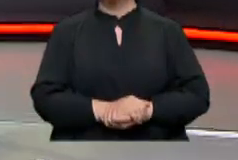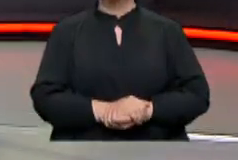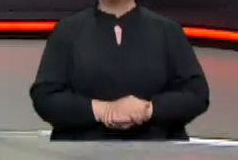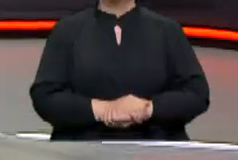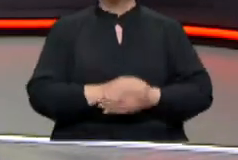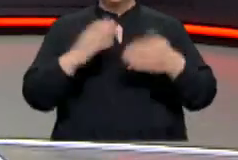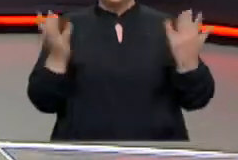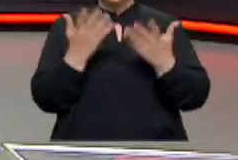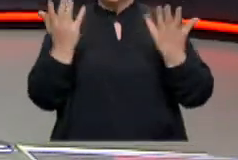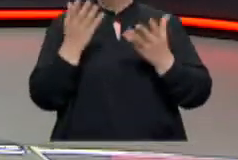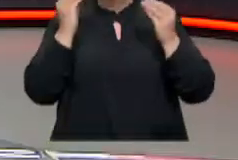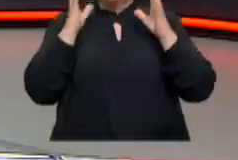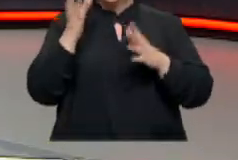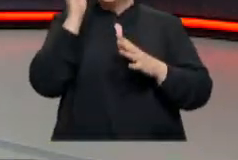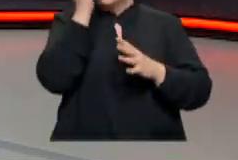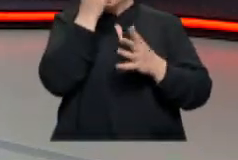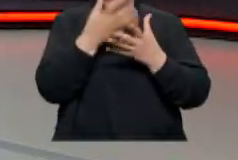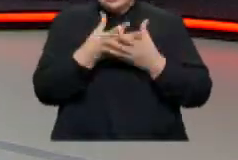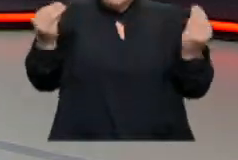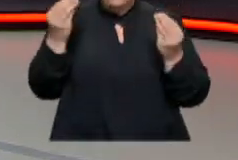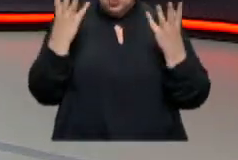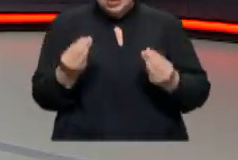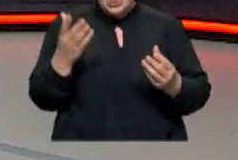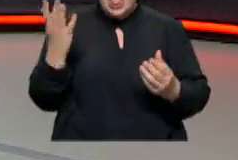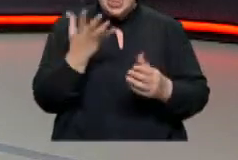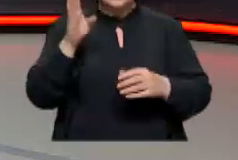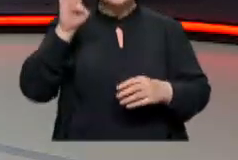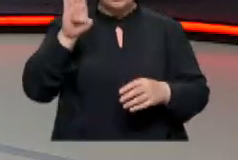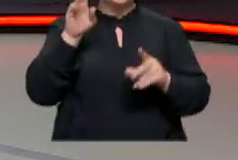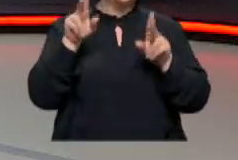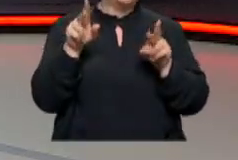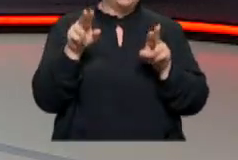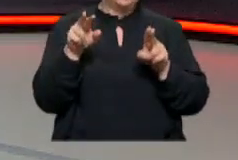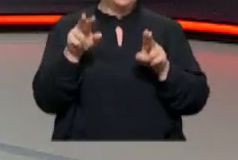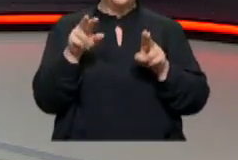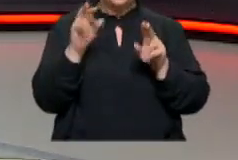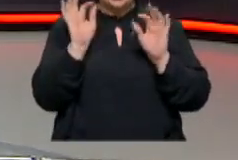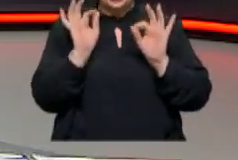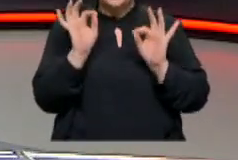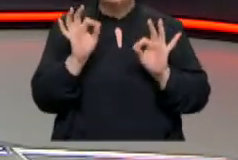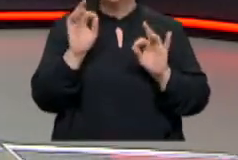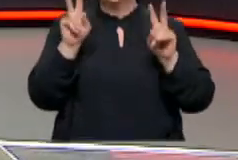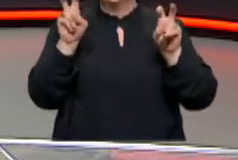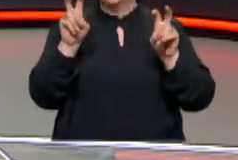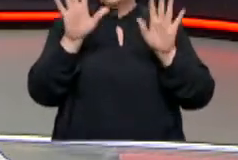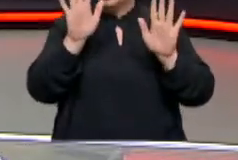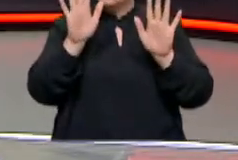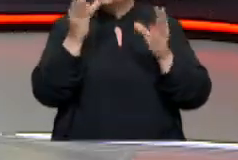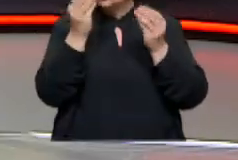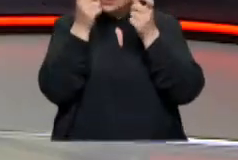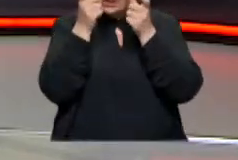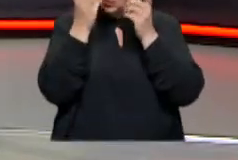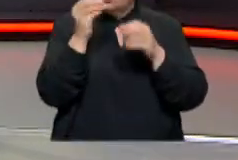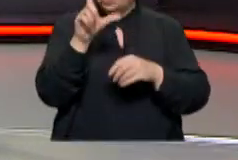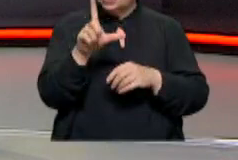Yani o kadar çok şey o kadar kolay kaybolabilir ki hele demokrasi gibi nazik konularda aman çok dikkat etmek